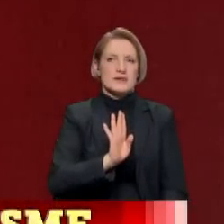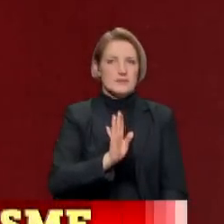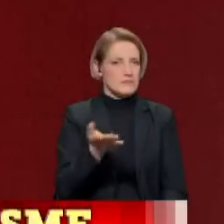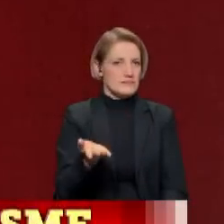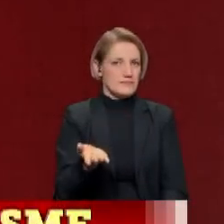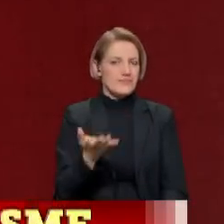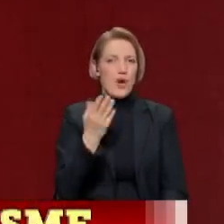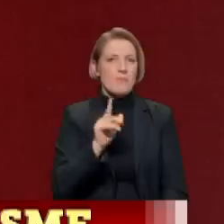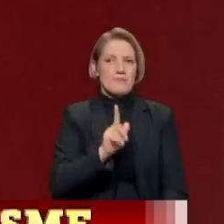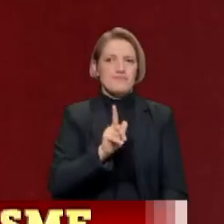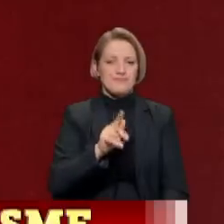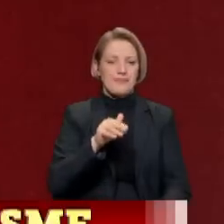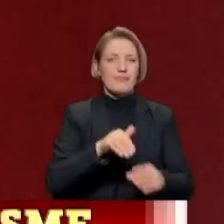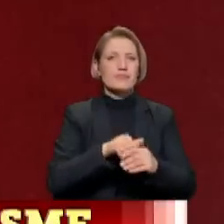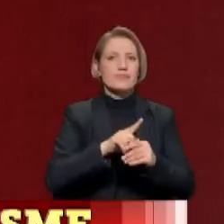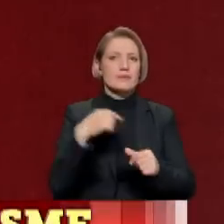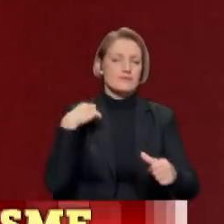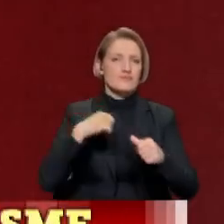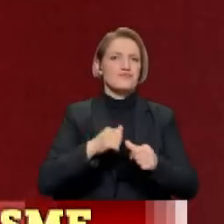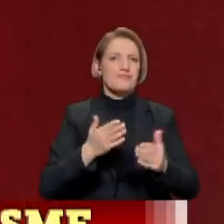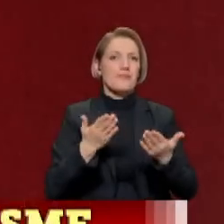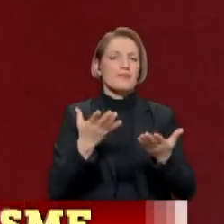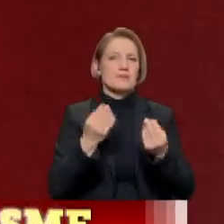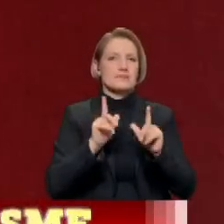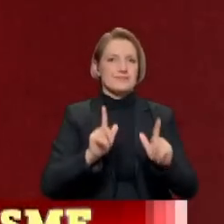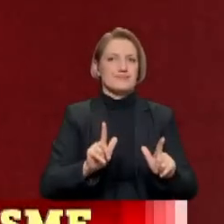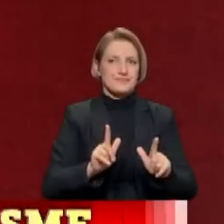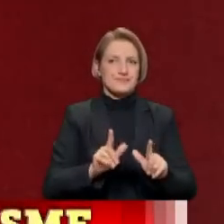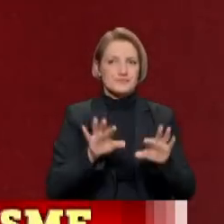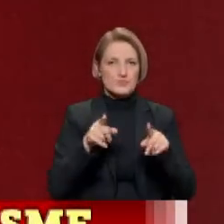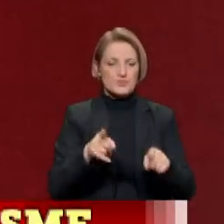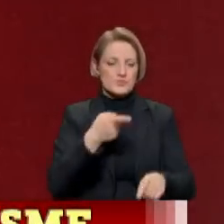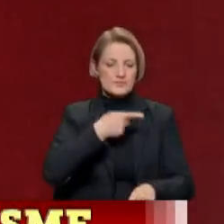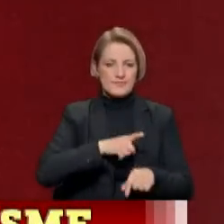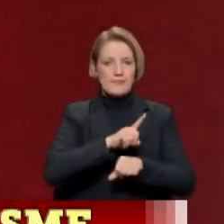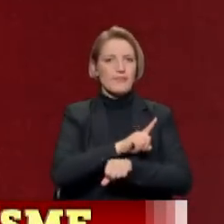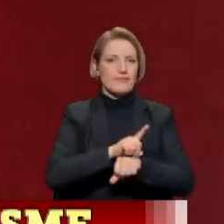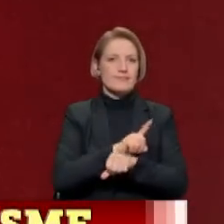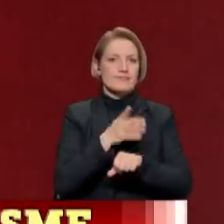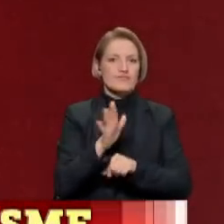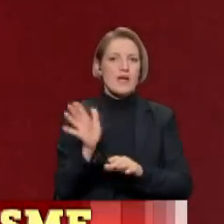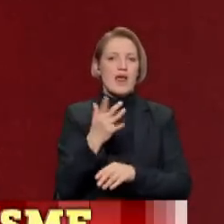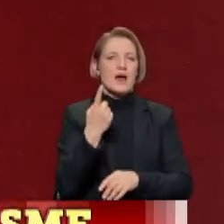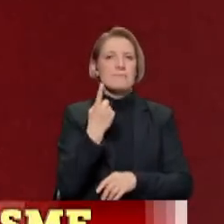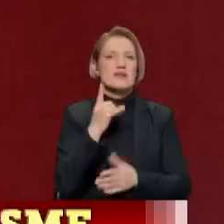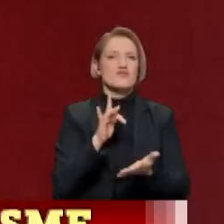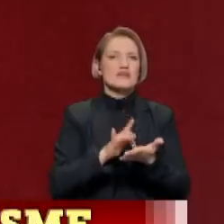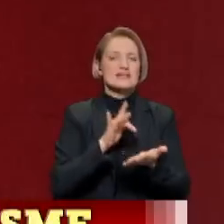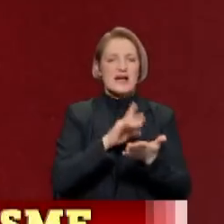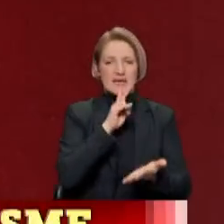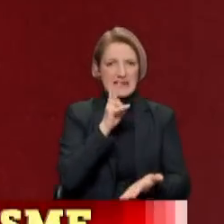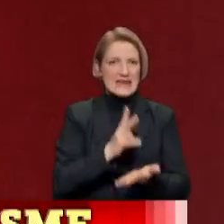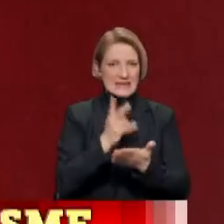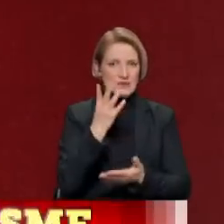Aslında ne olması gerekirdi? Seçimin yenilenmesi gerekirdi. Ha şu var, adaylık sürecinde herhangi bir ceza